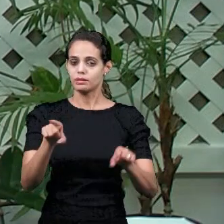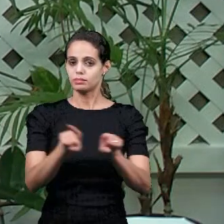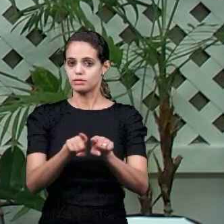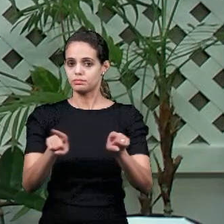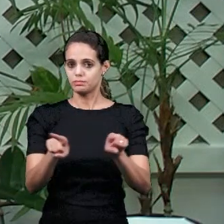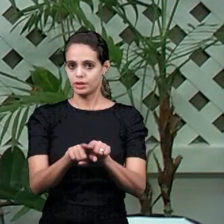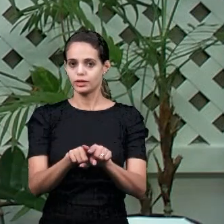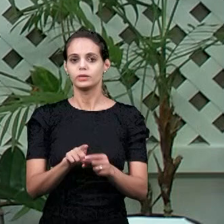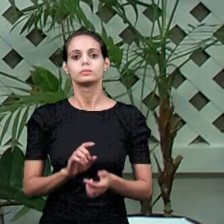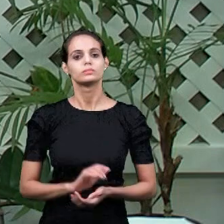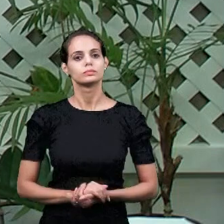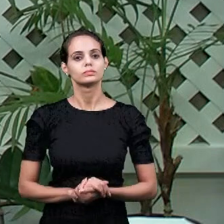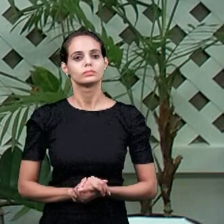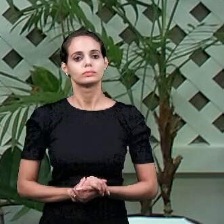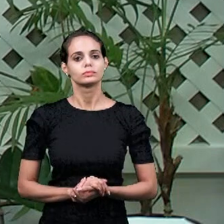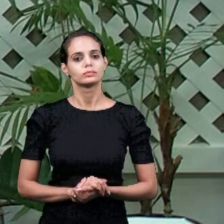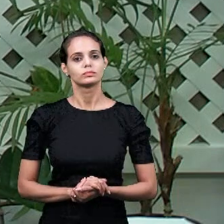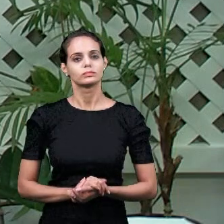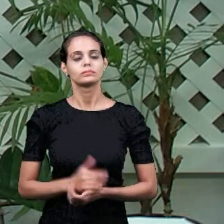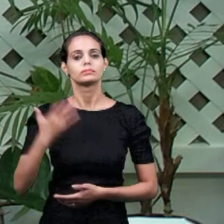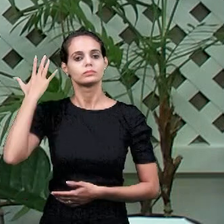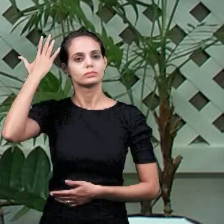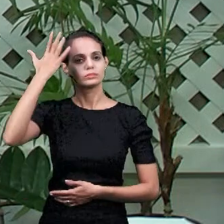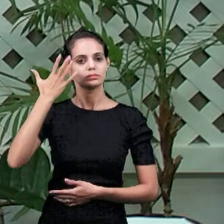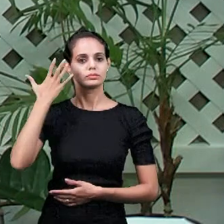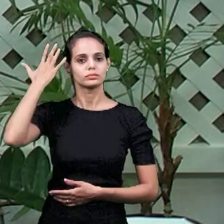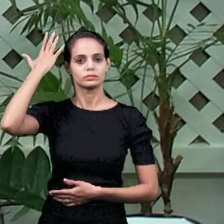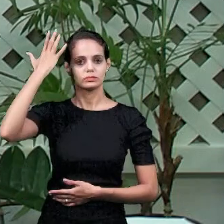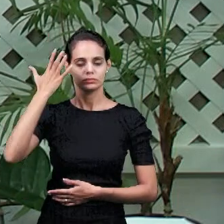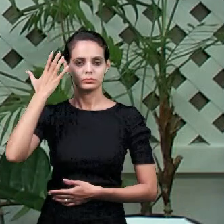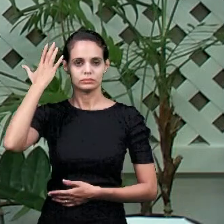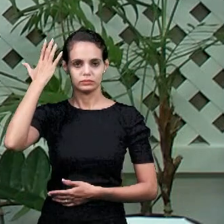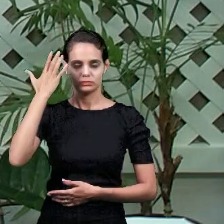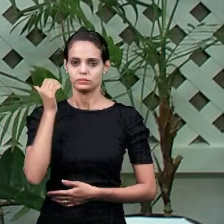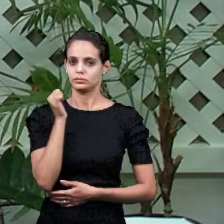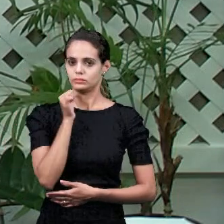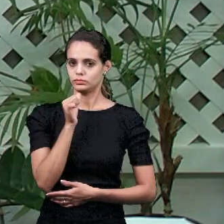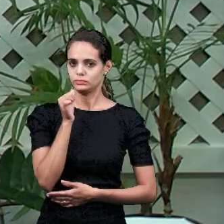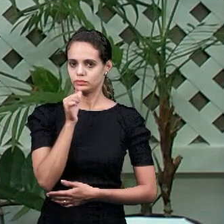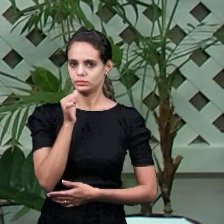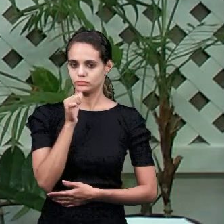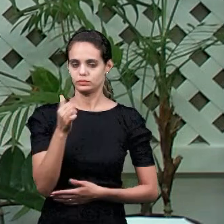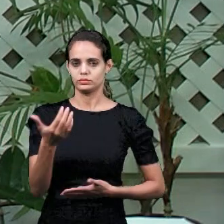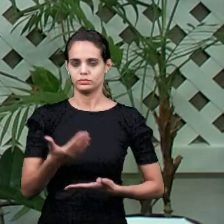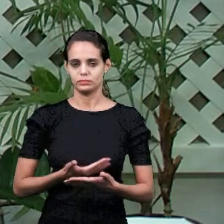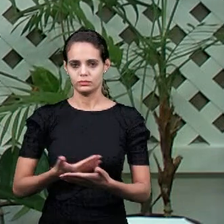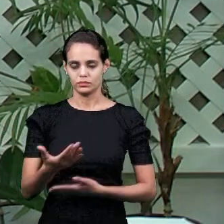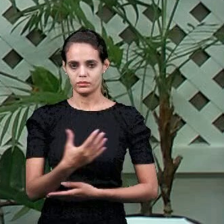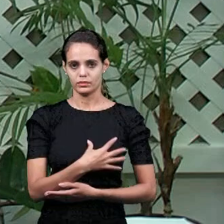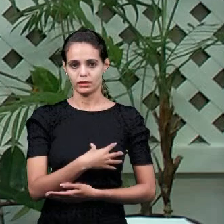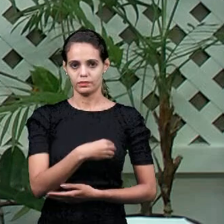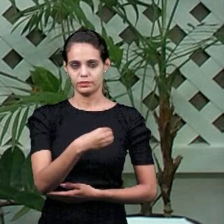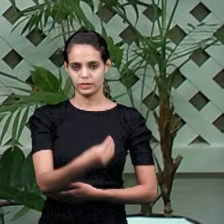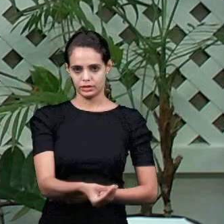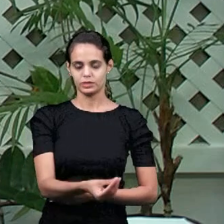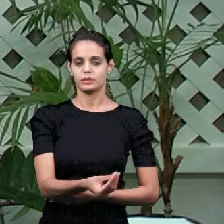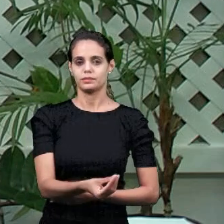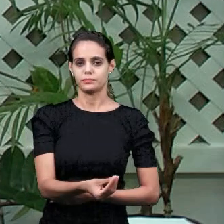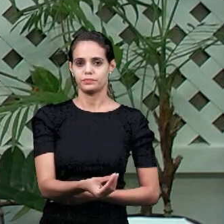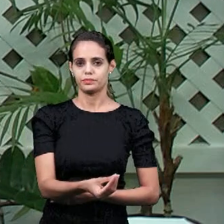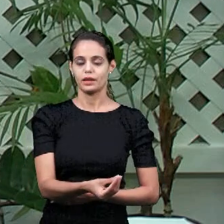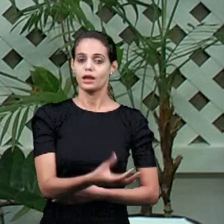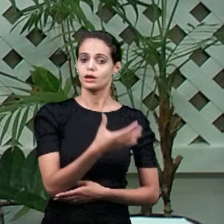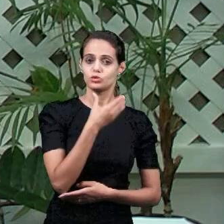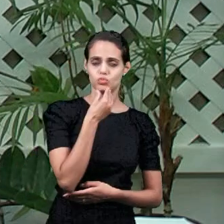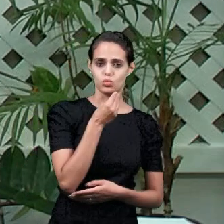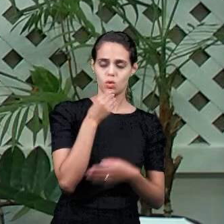la manière comme ils ont compris le message en ce moment. Je voulais aussi souligner aussi le message d'une sœur,